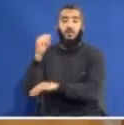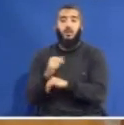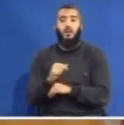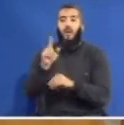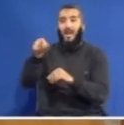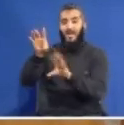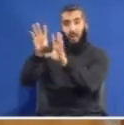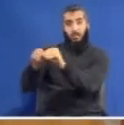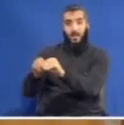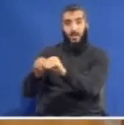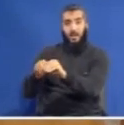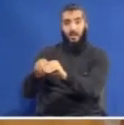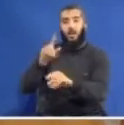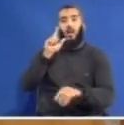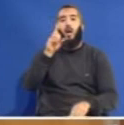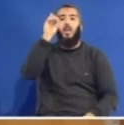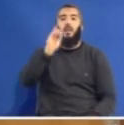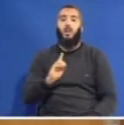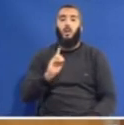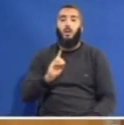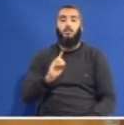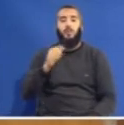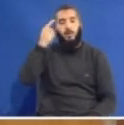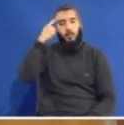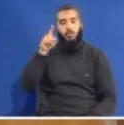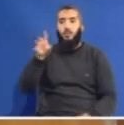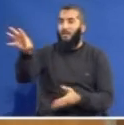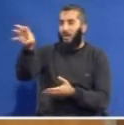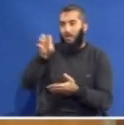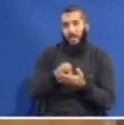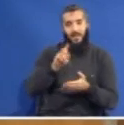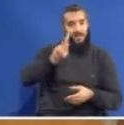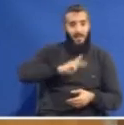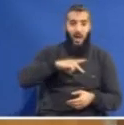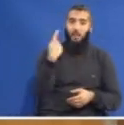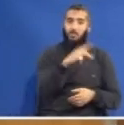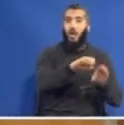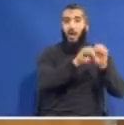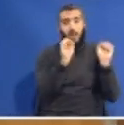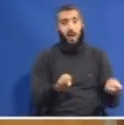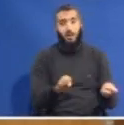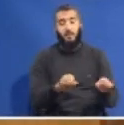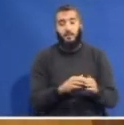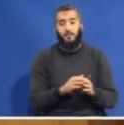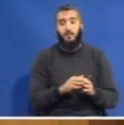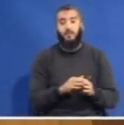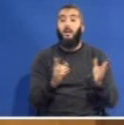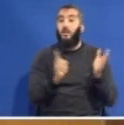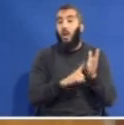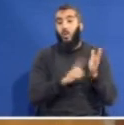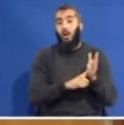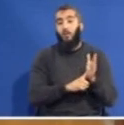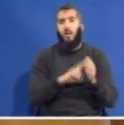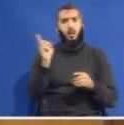المالكة لها الحق في أن تسترد ملكيتها بأي أسلوب، أسلوب قانوني طبعا، مش